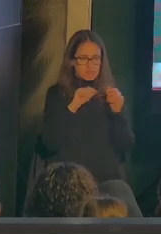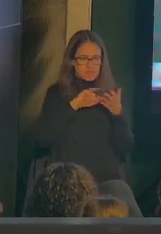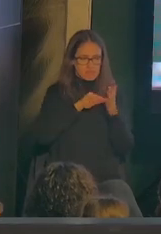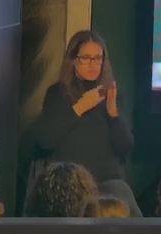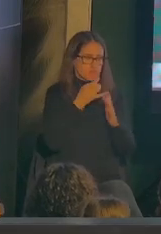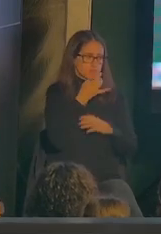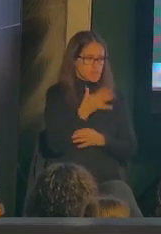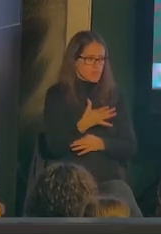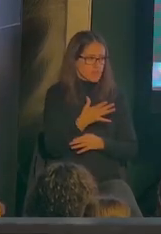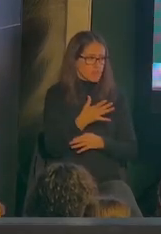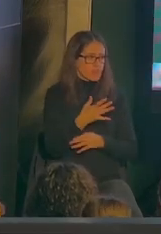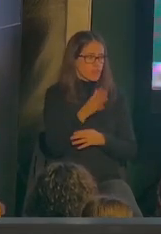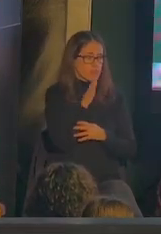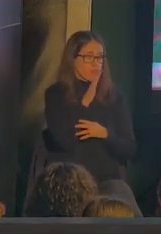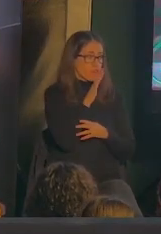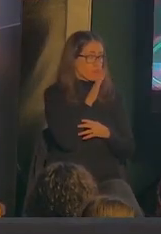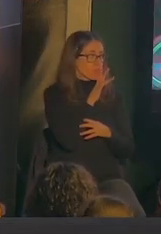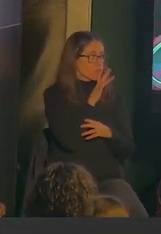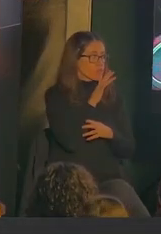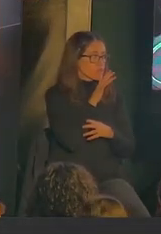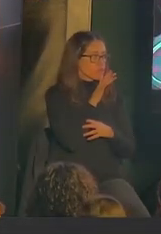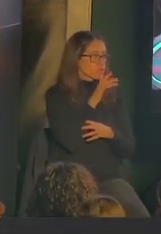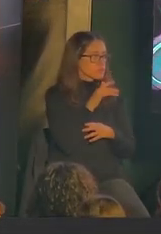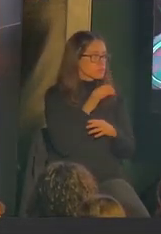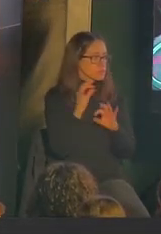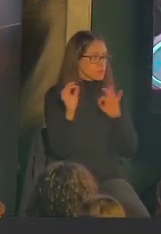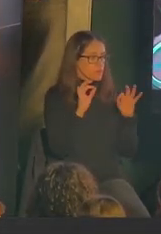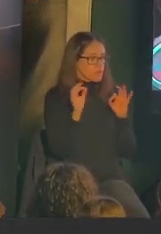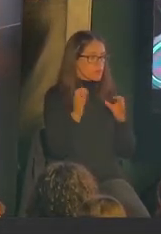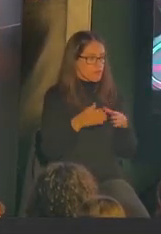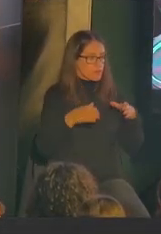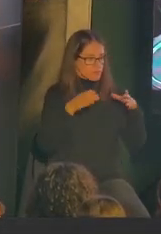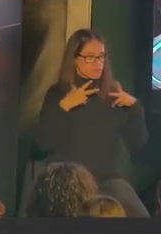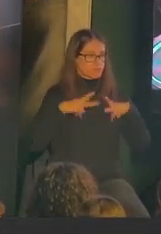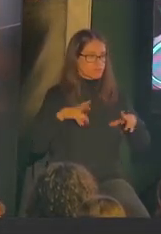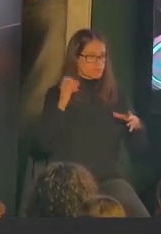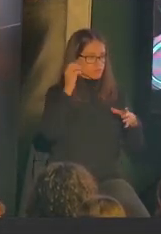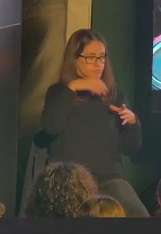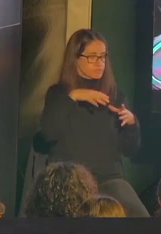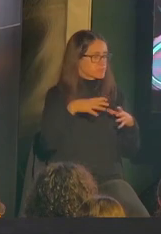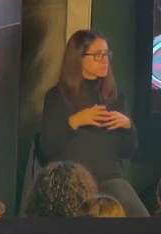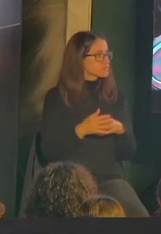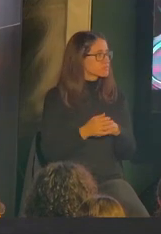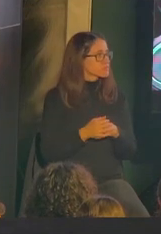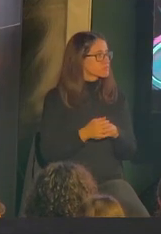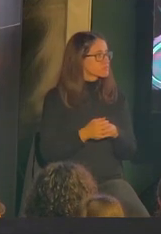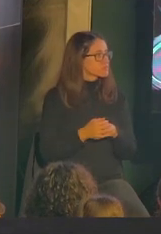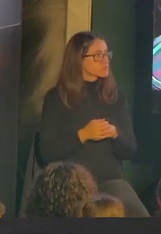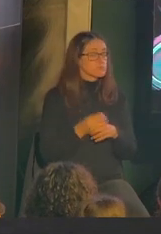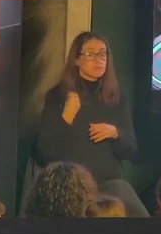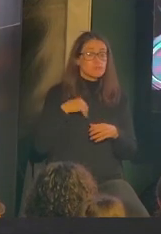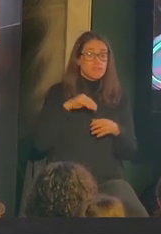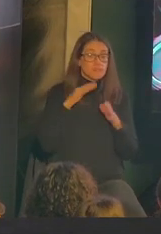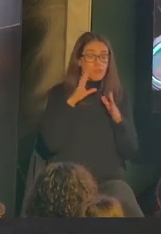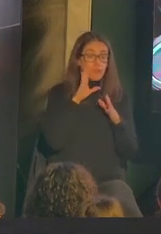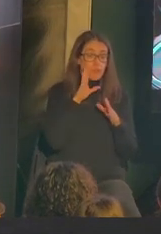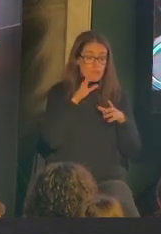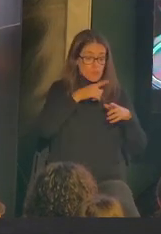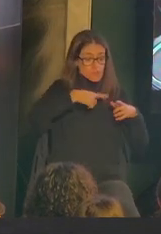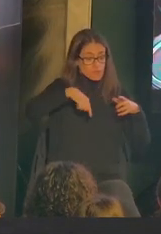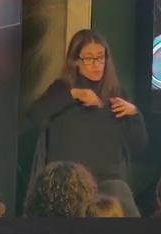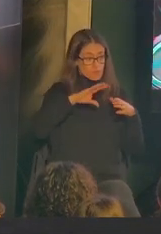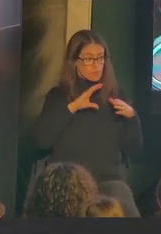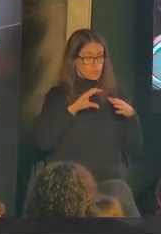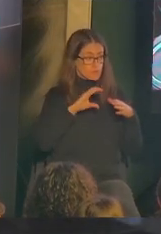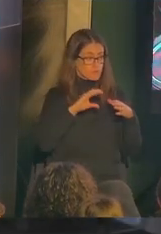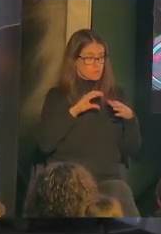agafar l'aigua, elaborarem tot aquí. Vale? Comentar que aquest pa de pessic